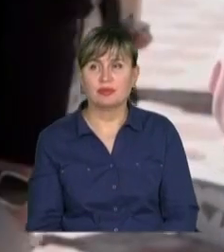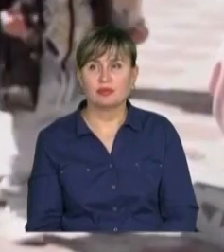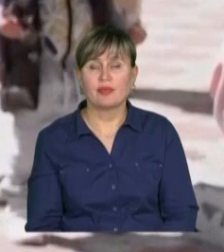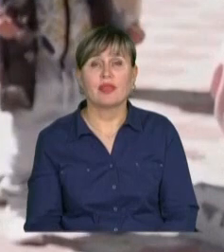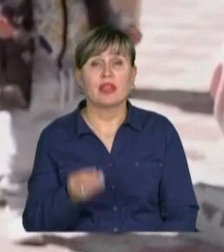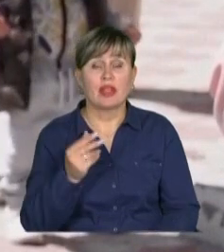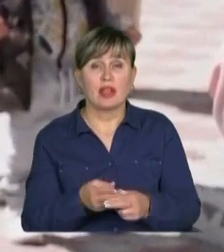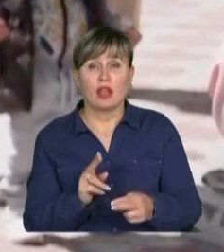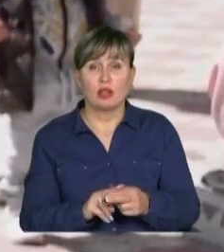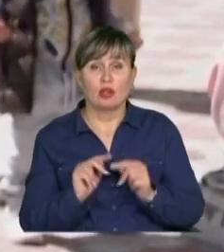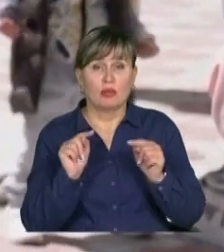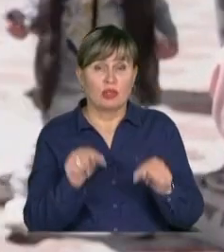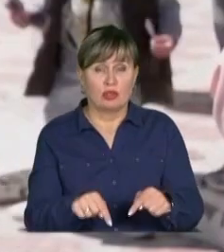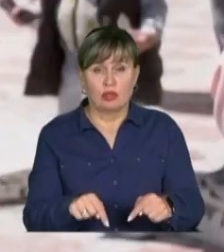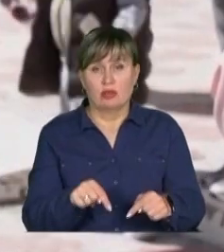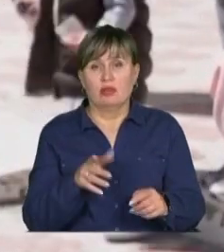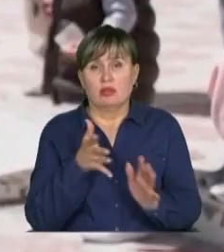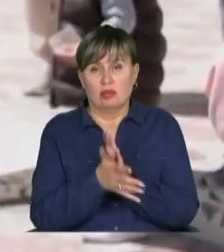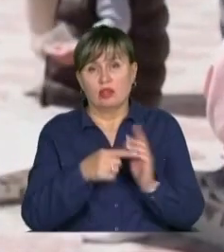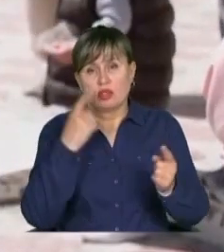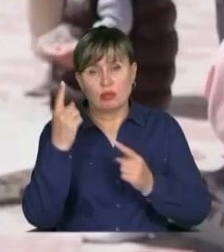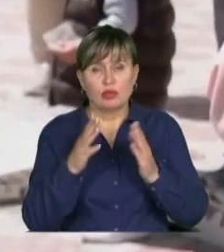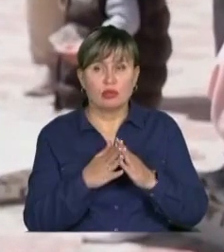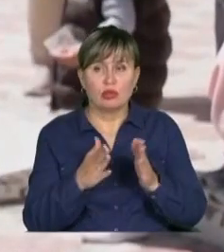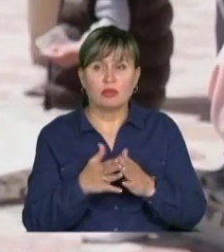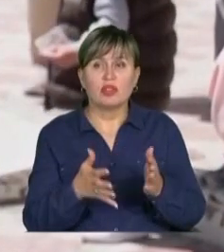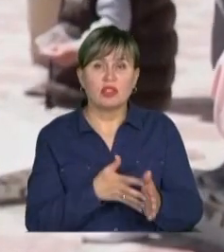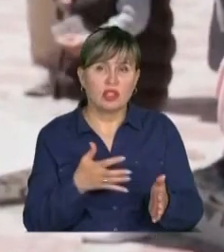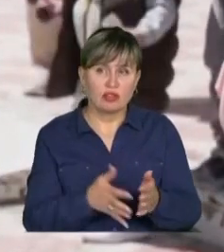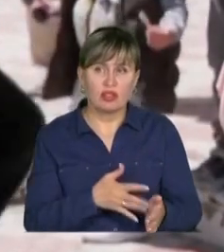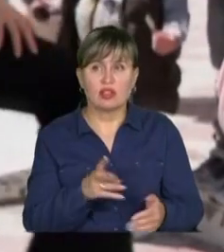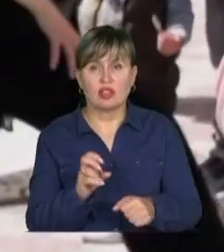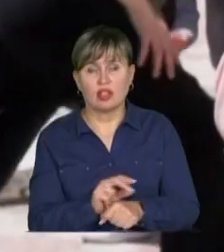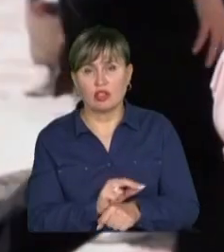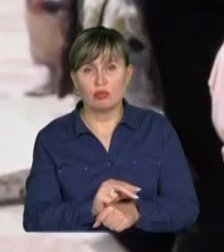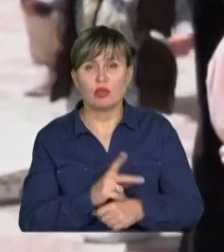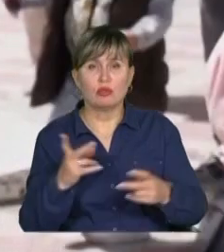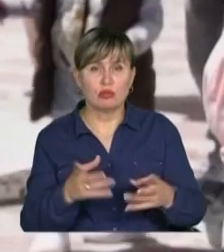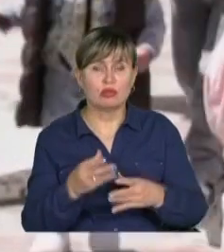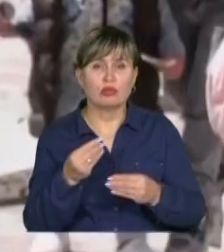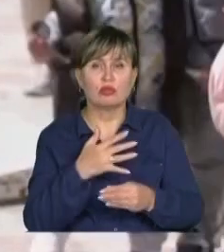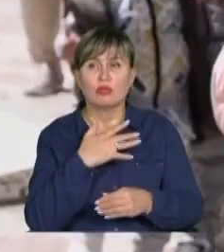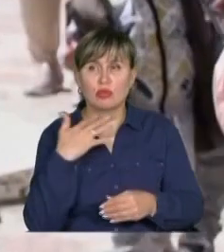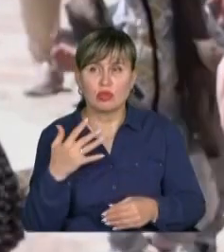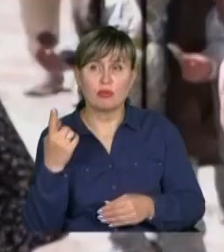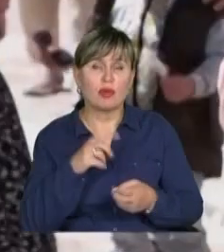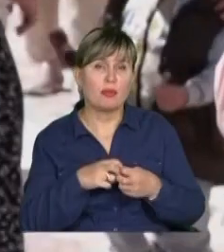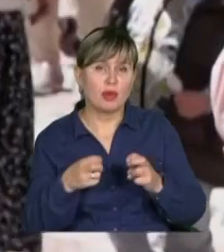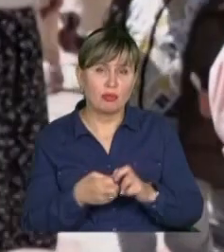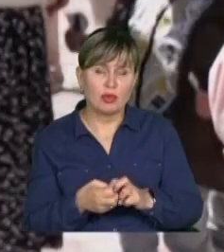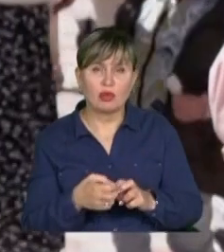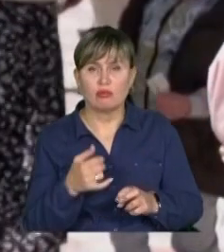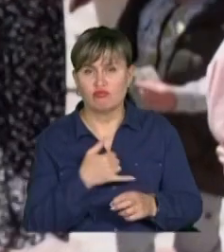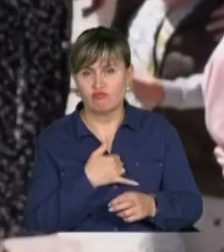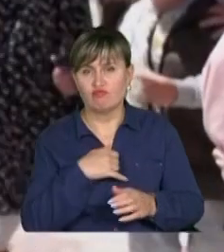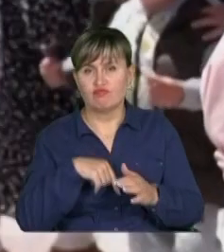Деньги, которые поступают на счет, идут на коммунальные расходы дома. Их не хватает на капитальный ремонт. Нужна большая сумма. Первая проблема – насосная